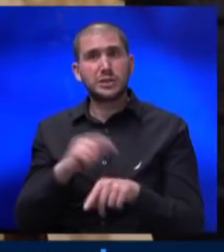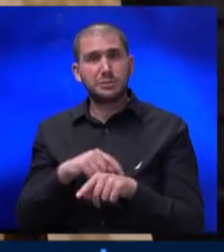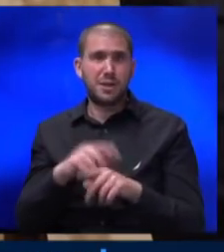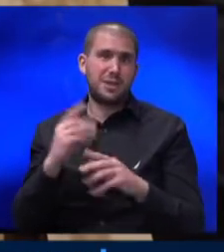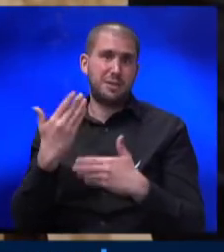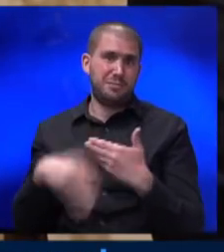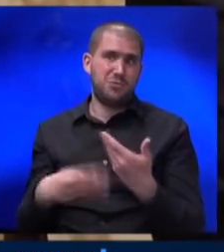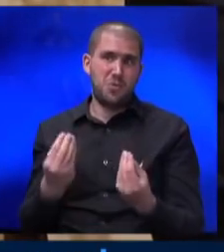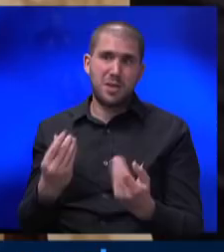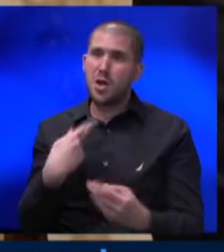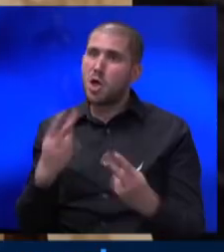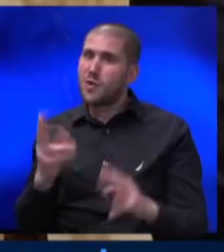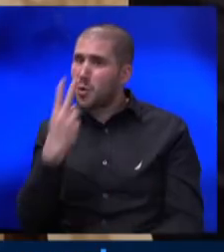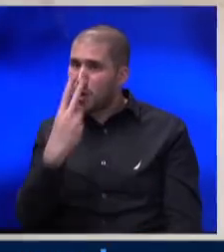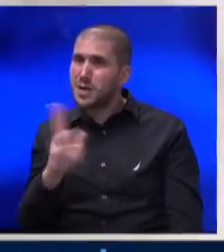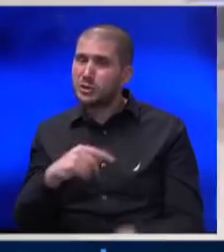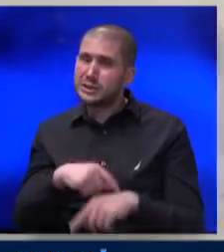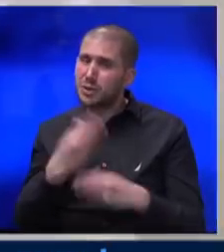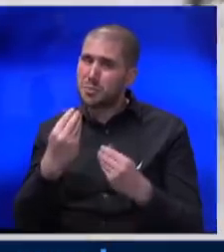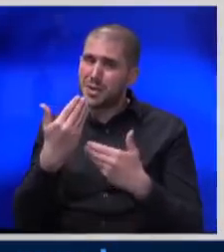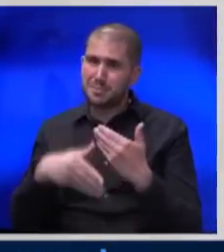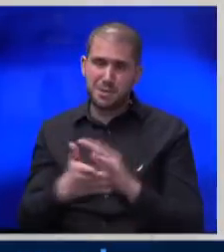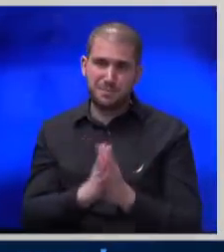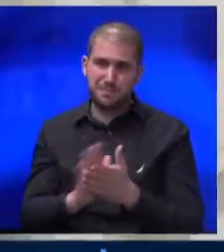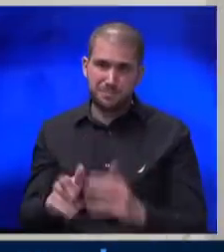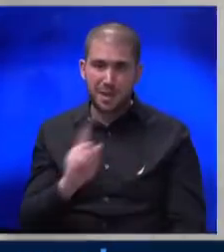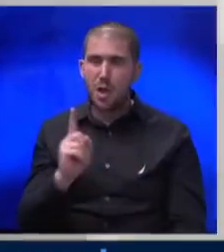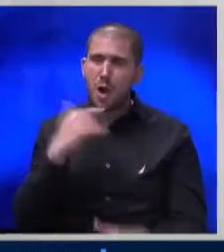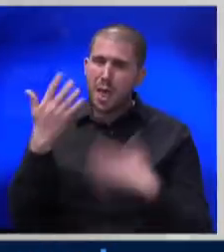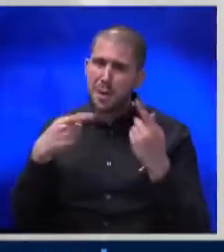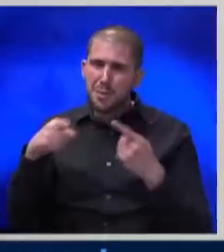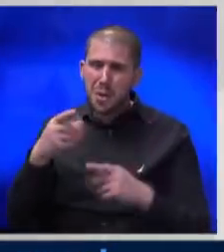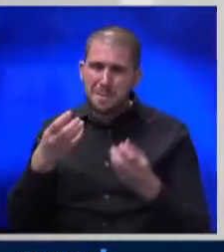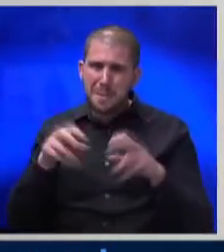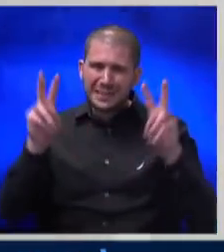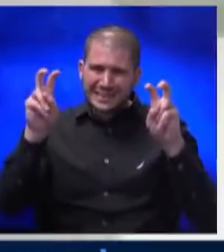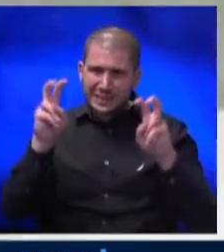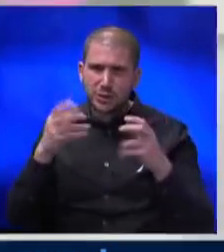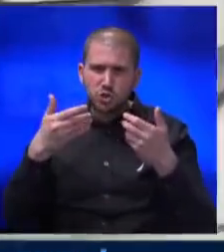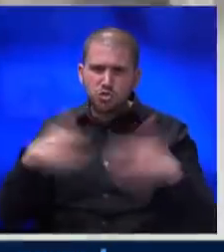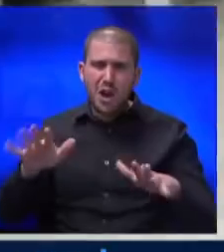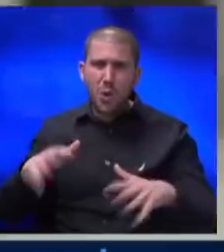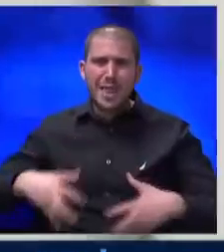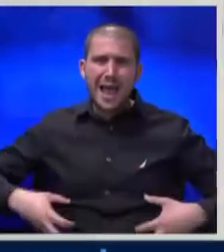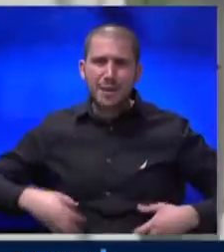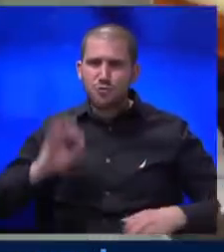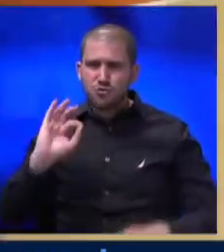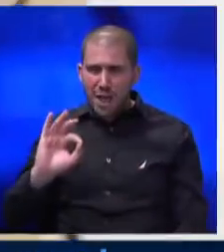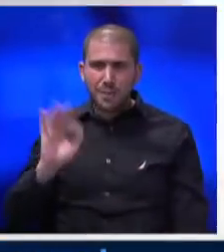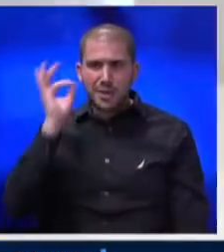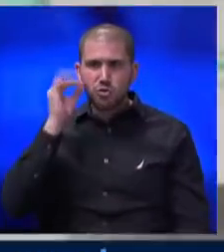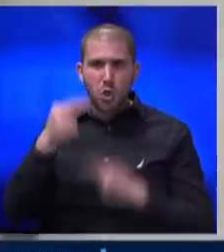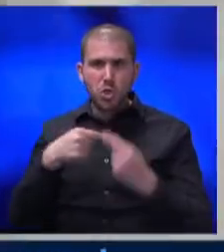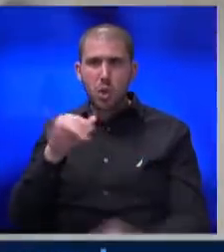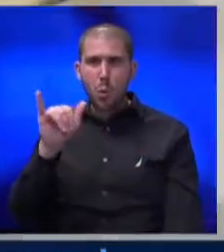שמתקתק. לא משנה איך תסתכלי על זה, יש פה שעון שמתקתק. אל תבלבלו להן בביציות, שחררו להן את הרחם. נשות דור הוואי